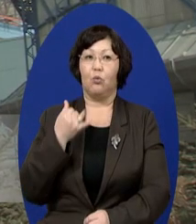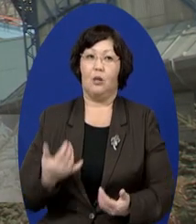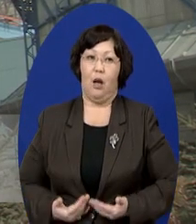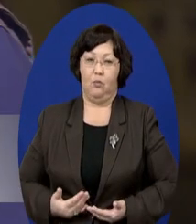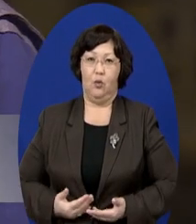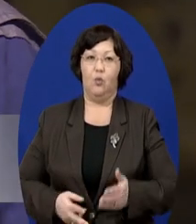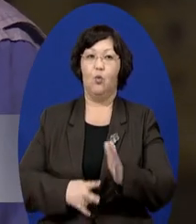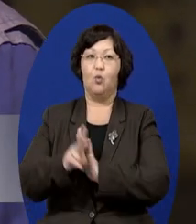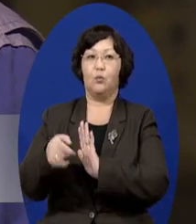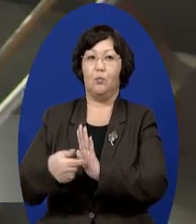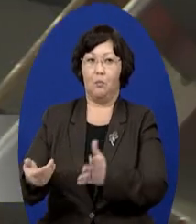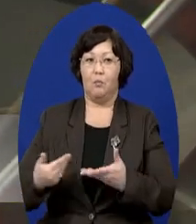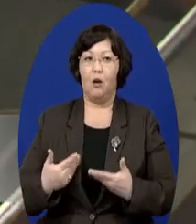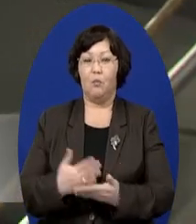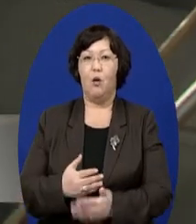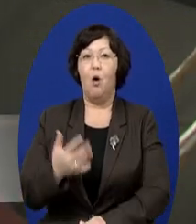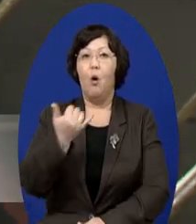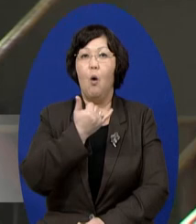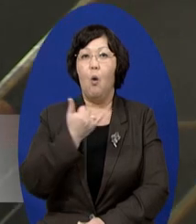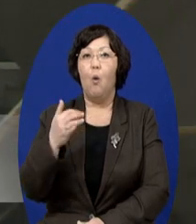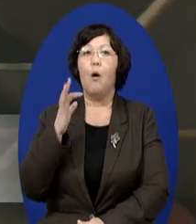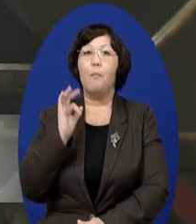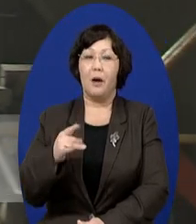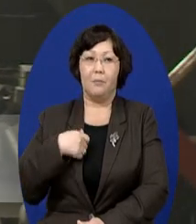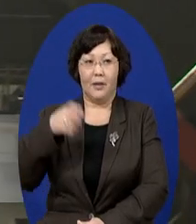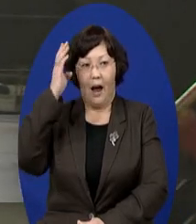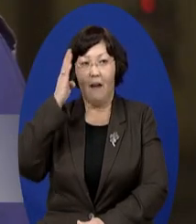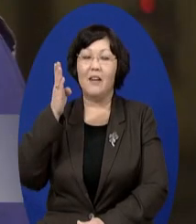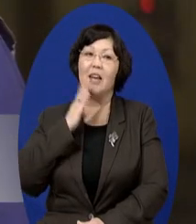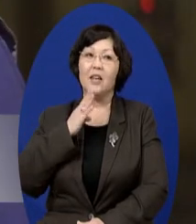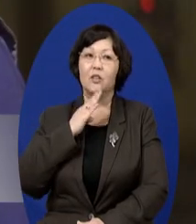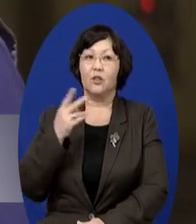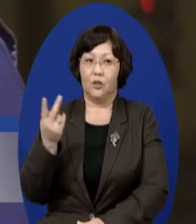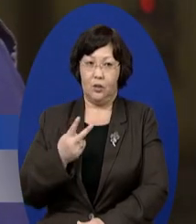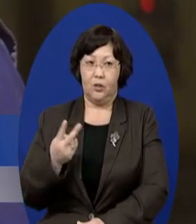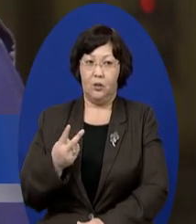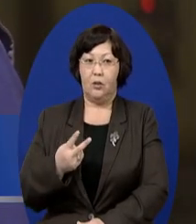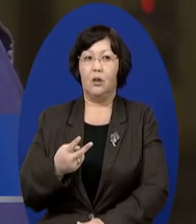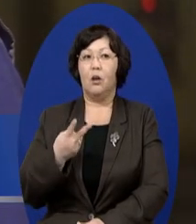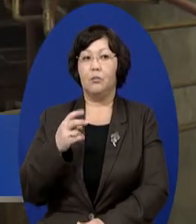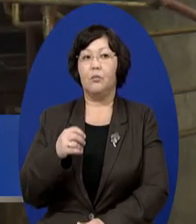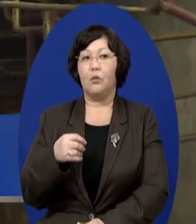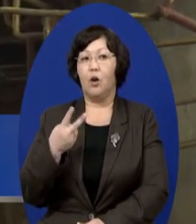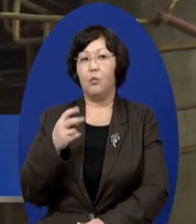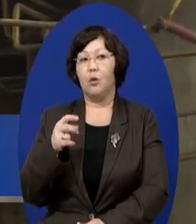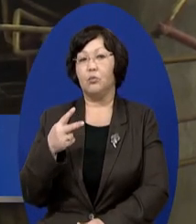Нава Баян Монголын Ууган Баяр гэдэг аав ээж минь хоёулаа энд ажилладаг байсан. 2003 оны 6 сард орж ирж байсан.